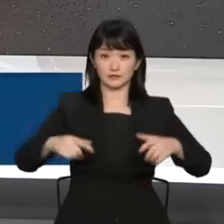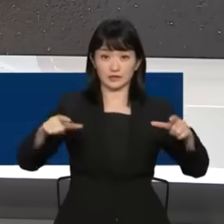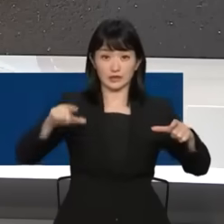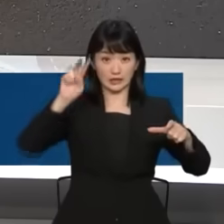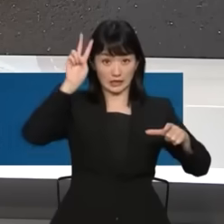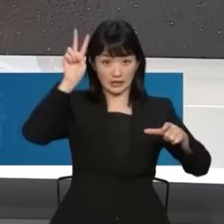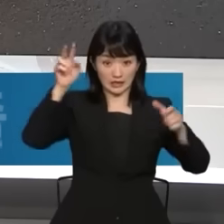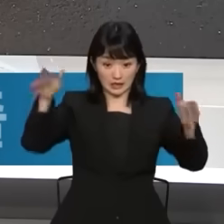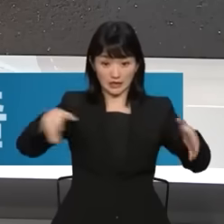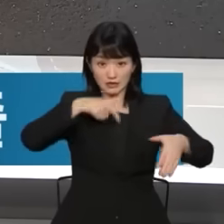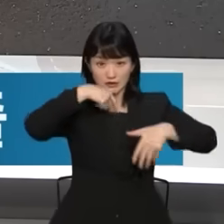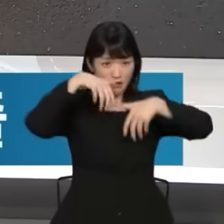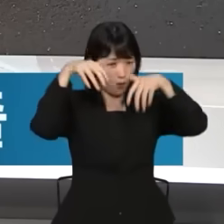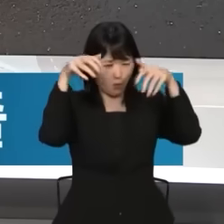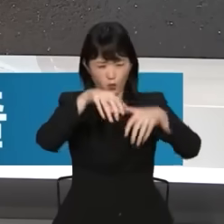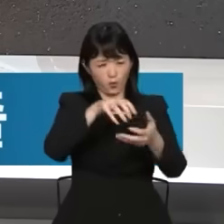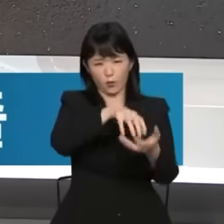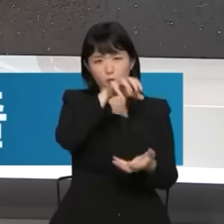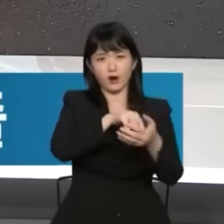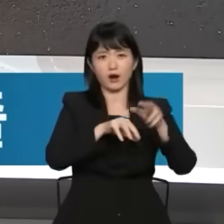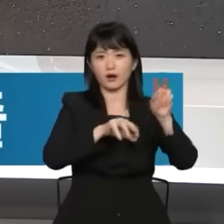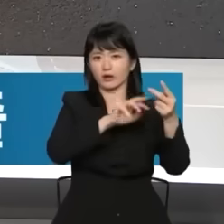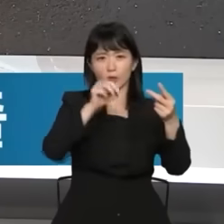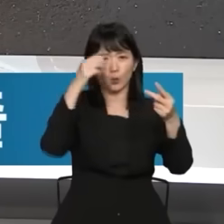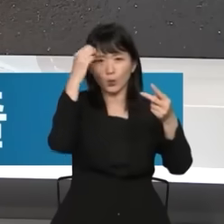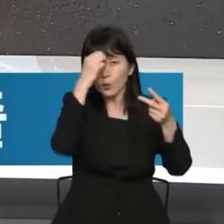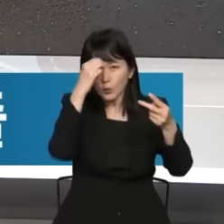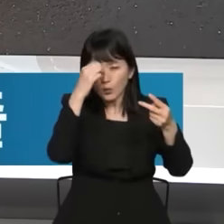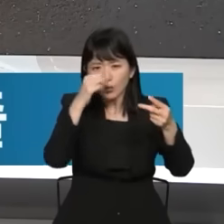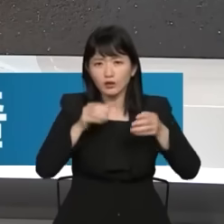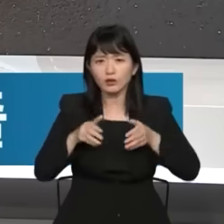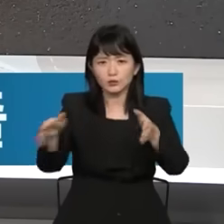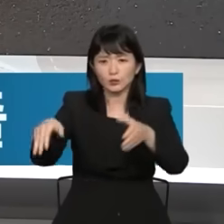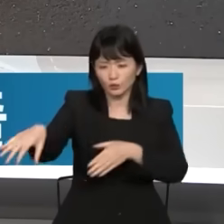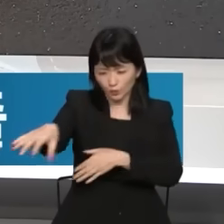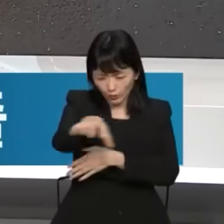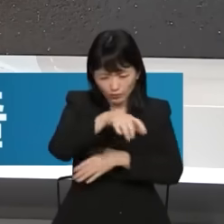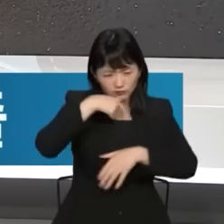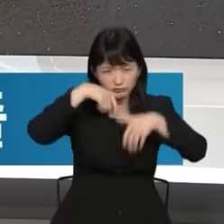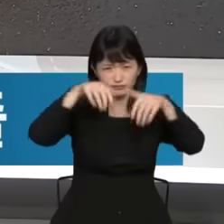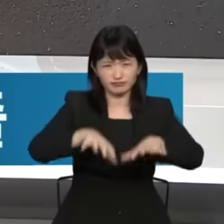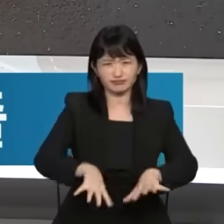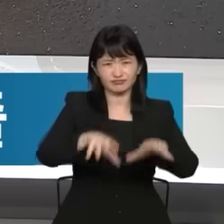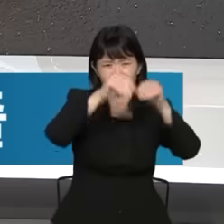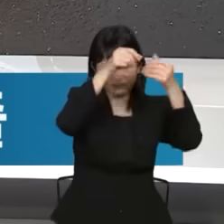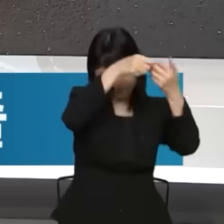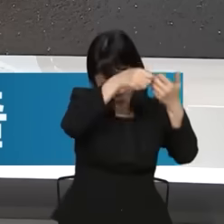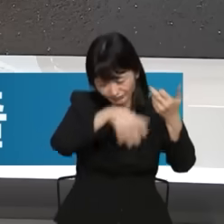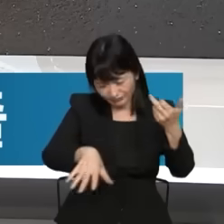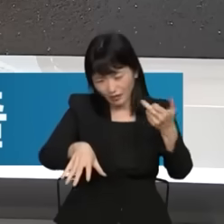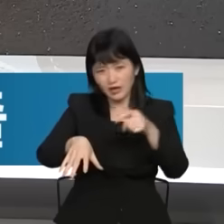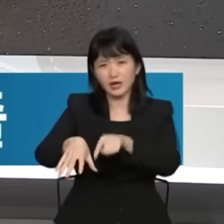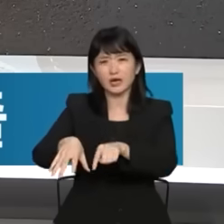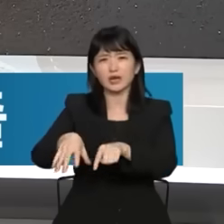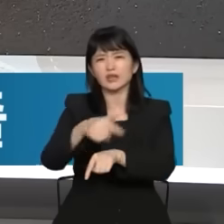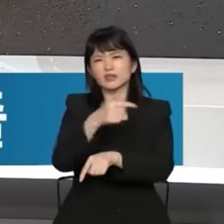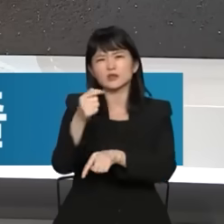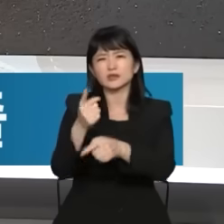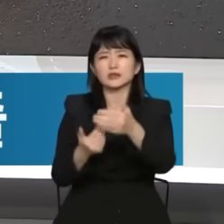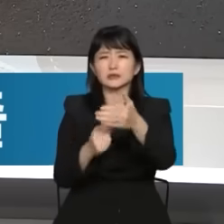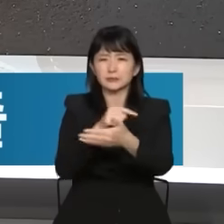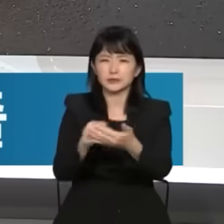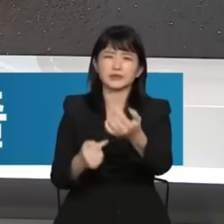이틀 동안 200mm 넘는 많은 비가 왔습니다. 도로 곳곳이 물에 잠기고 토사가 흘러내리는 등 크고 작은 피해